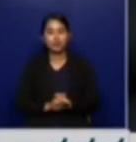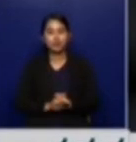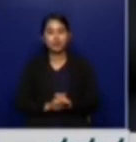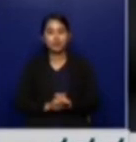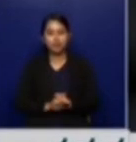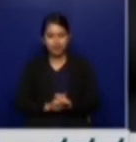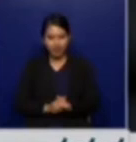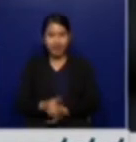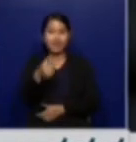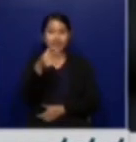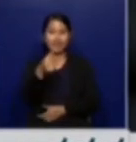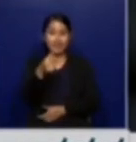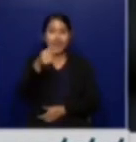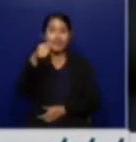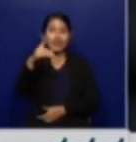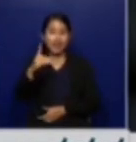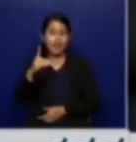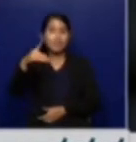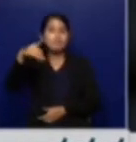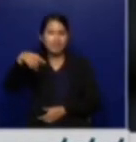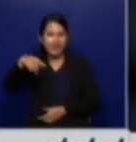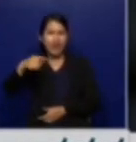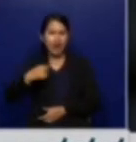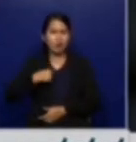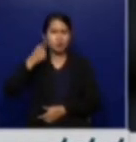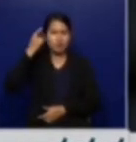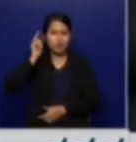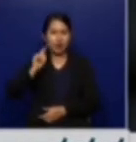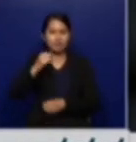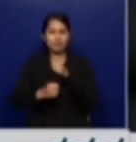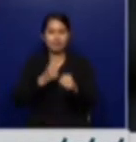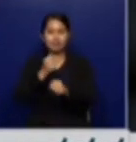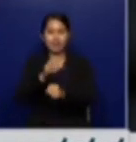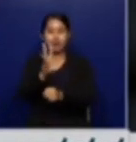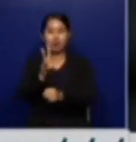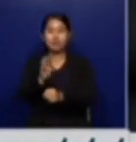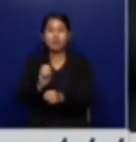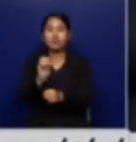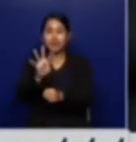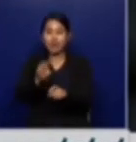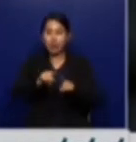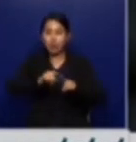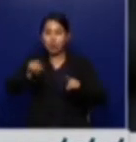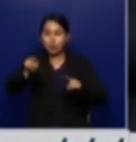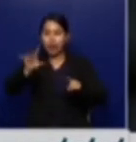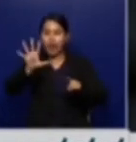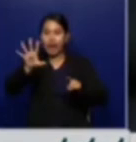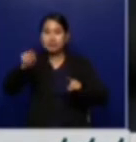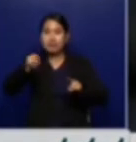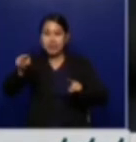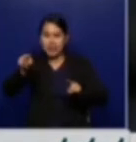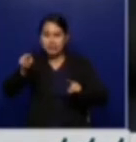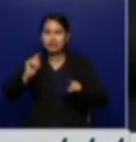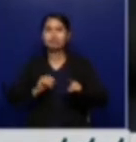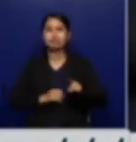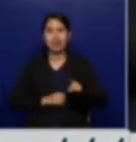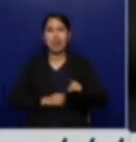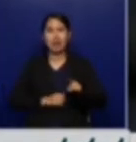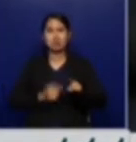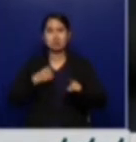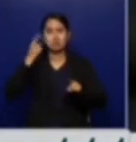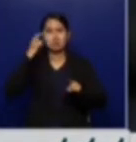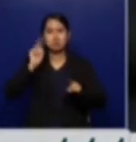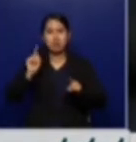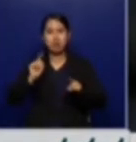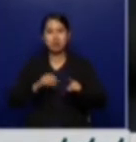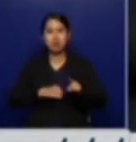GDP ที่เราคาดการไว้ในปี64เนี่ยบอกว่าจะโตร้อยละ5นะครับแต่คาดการ GDP